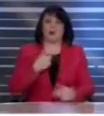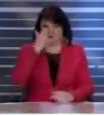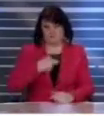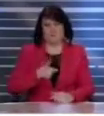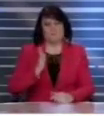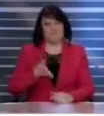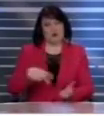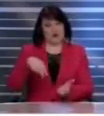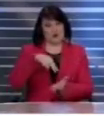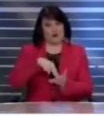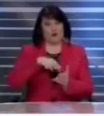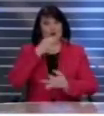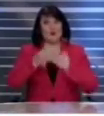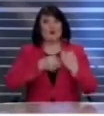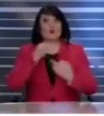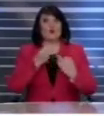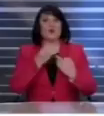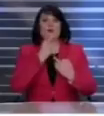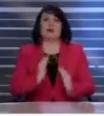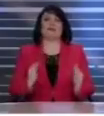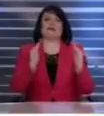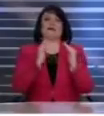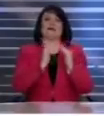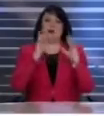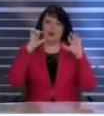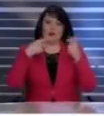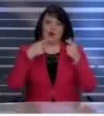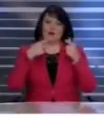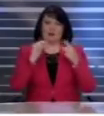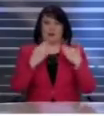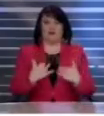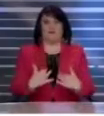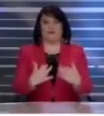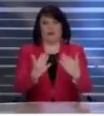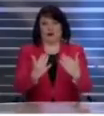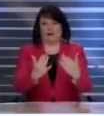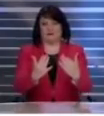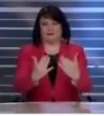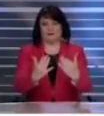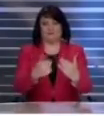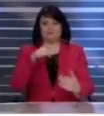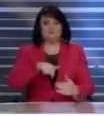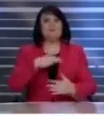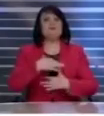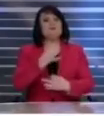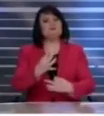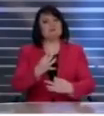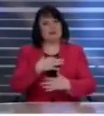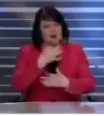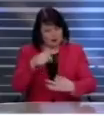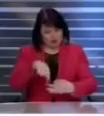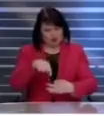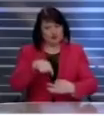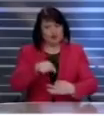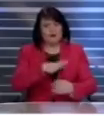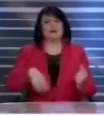να λάβω το βήμα σε αυτό το πραγματικό ναό της δημοκρατίας. Εδώ που εκπροσωπείται ο ελληνικός λαός και